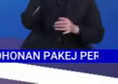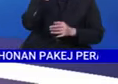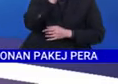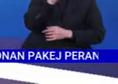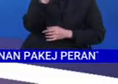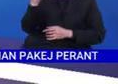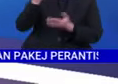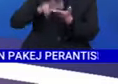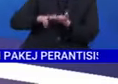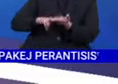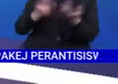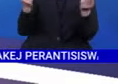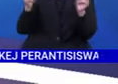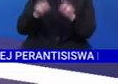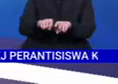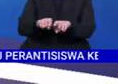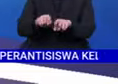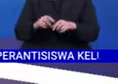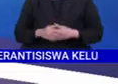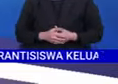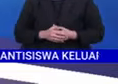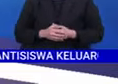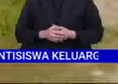mengesahkan kejadian terbabit